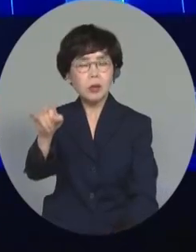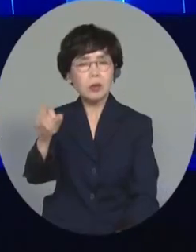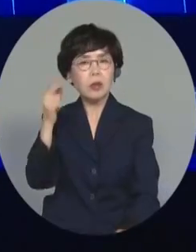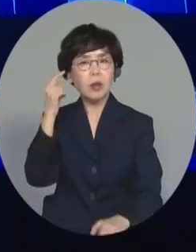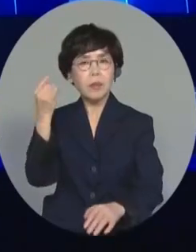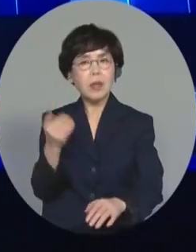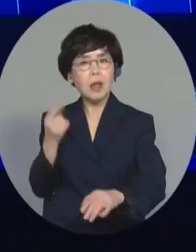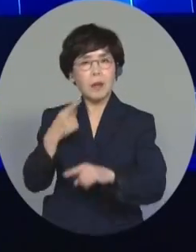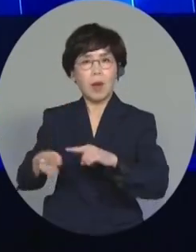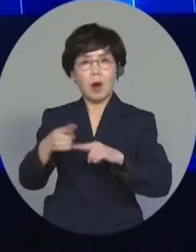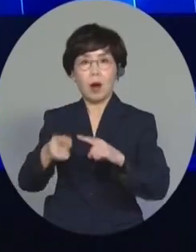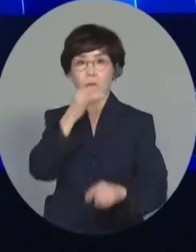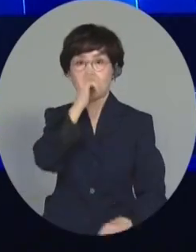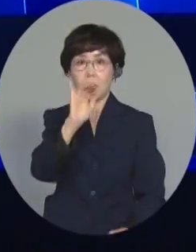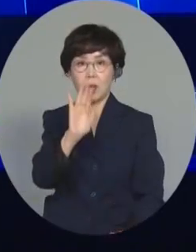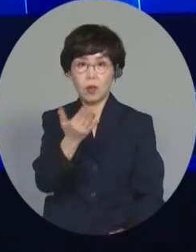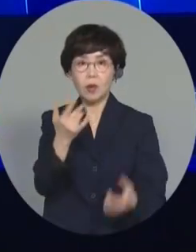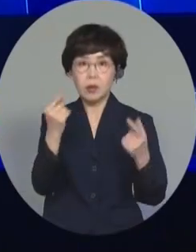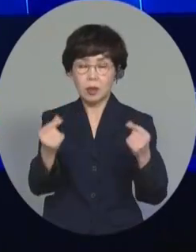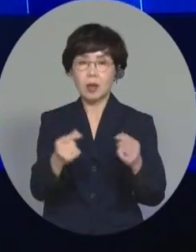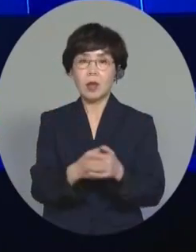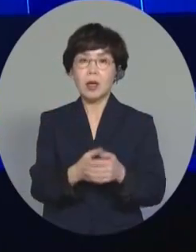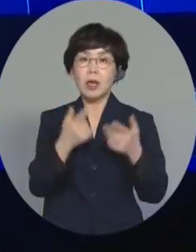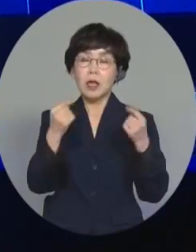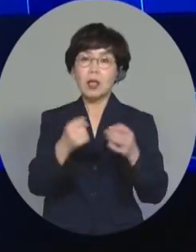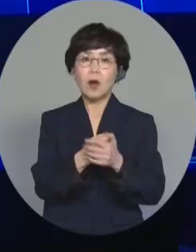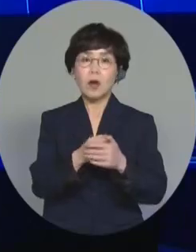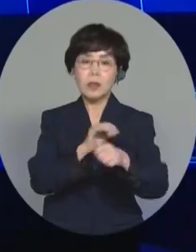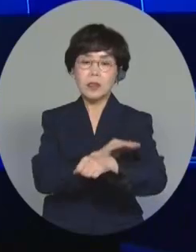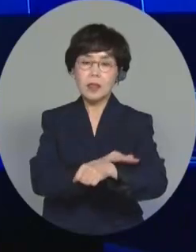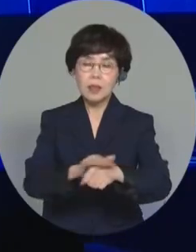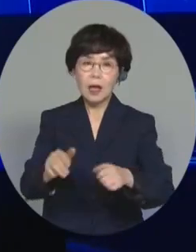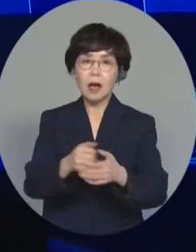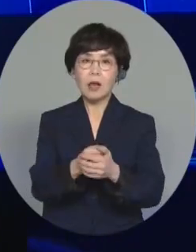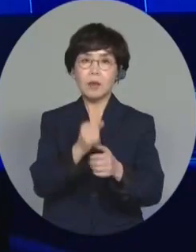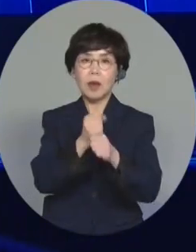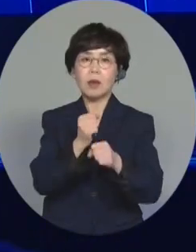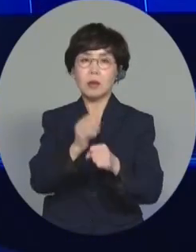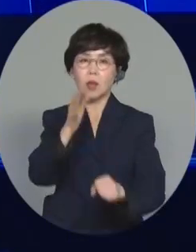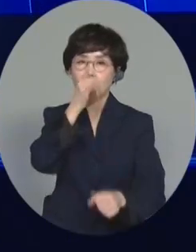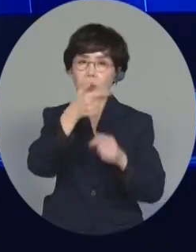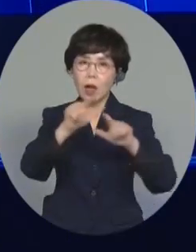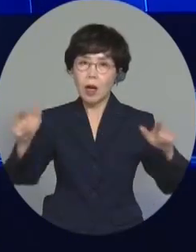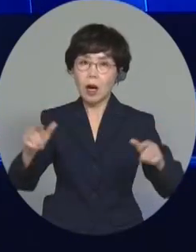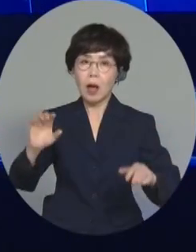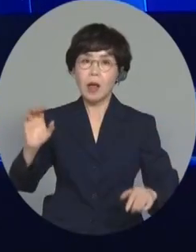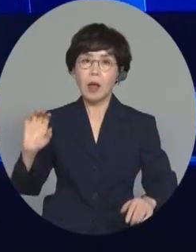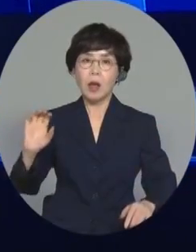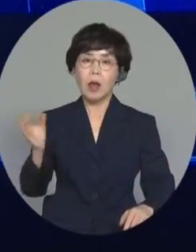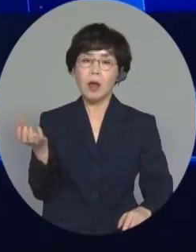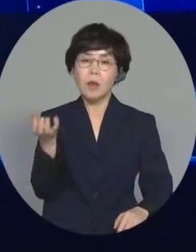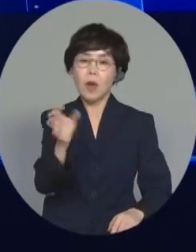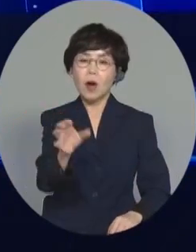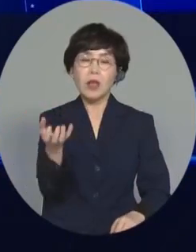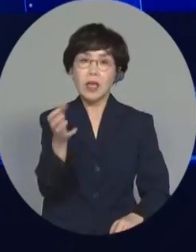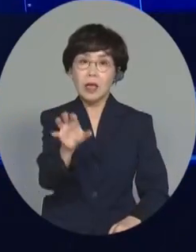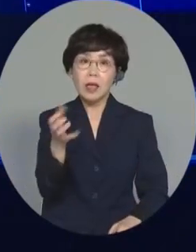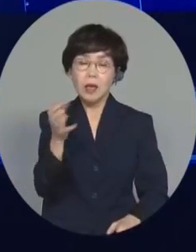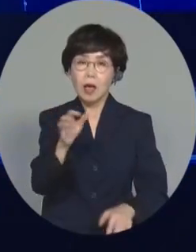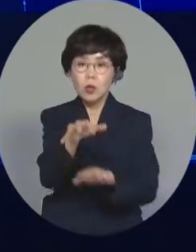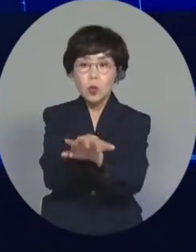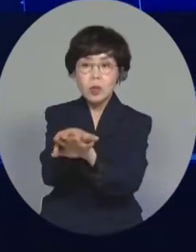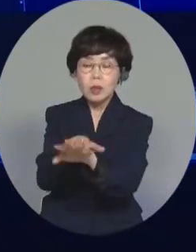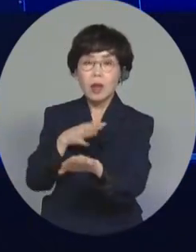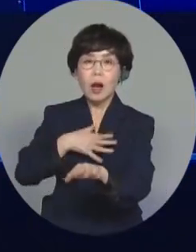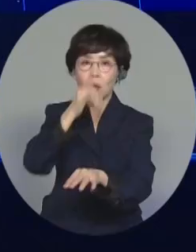이러한 다양한 변이가 모형 안에 잘 구축이 되어 있고 또 다양한 변이의 그 조직을